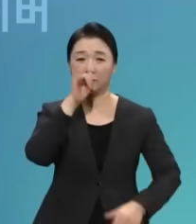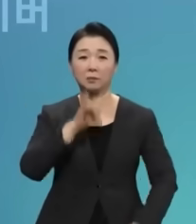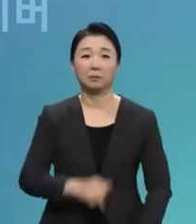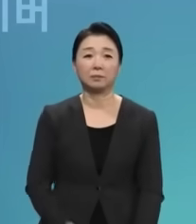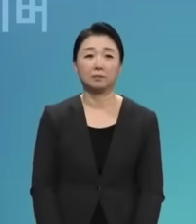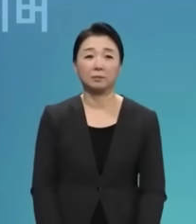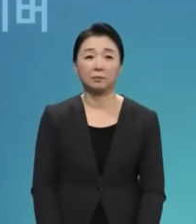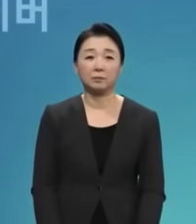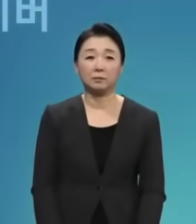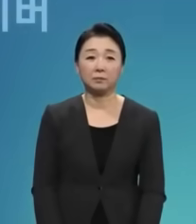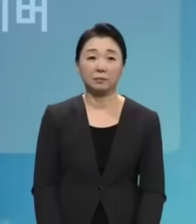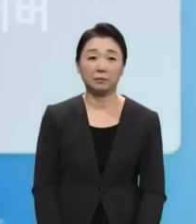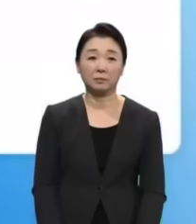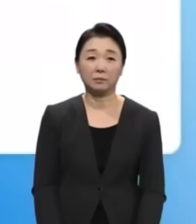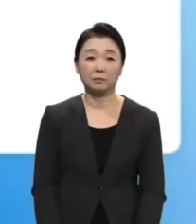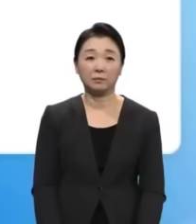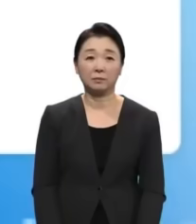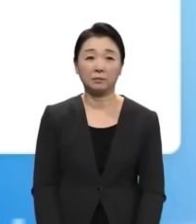커지고 있습니다.